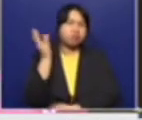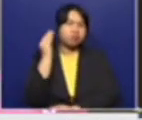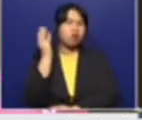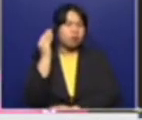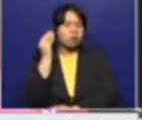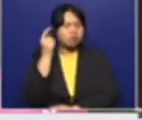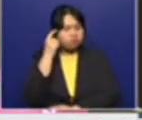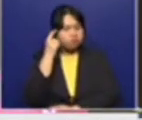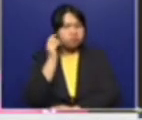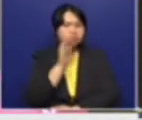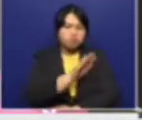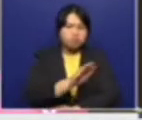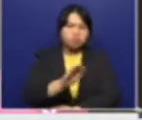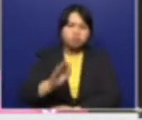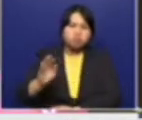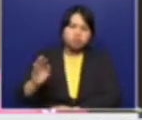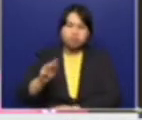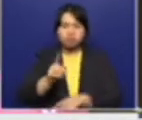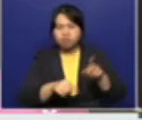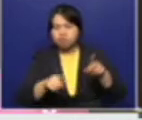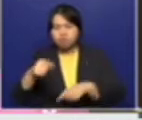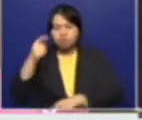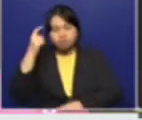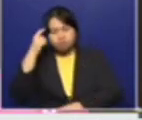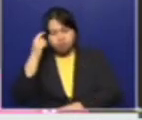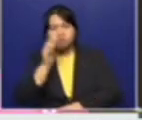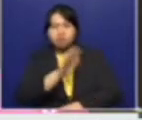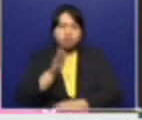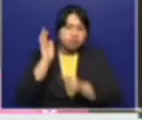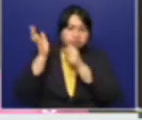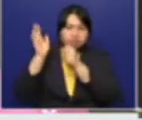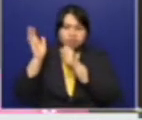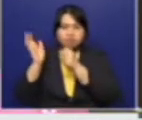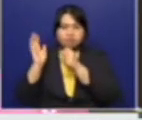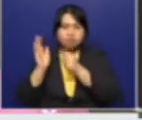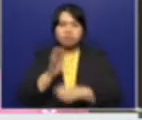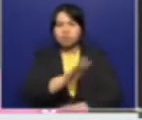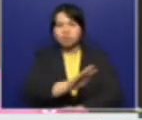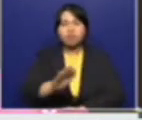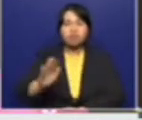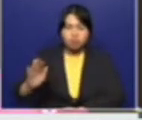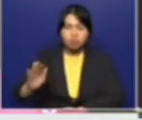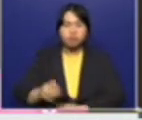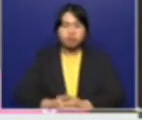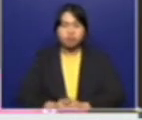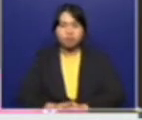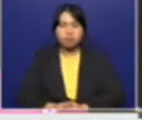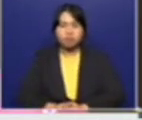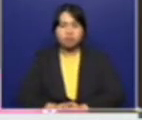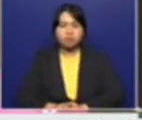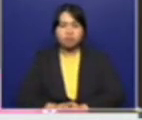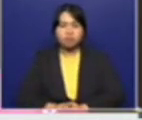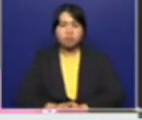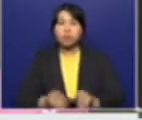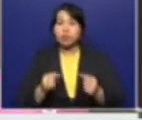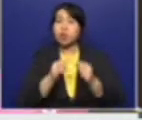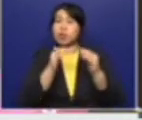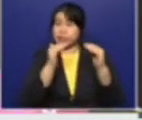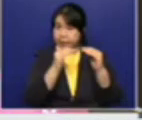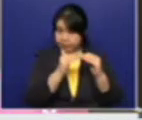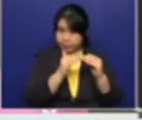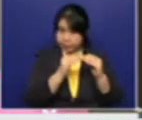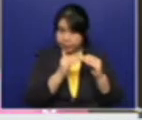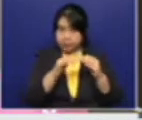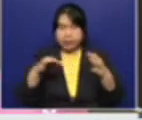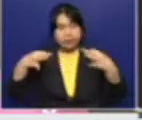ลากหลายของผู้ที่จะอภิปรายในมิติต่างๆทั้งเรื่องสิทธิเรื่อง